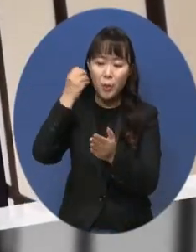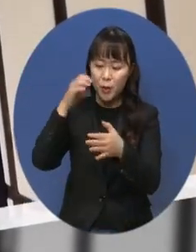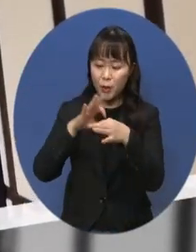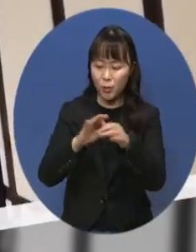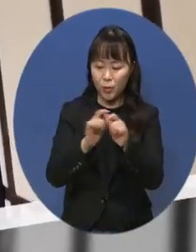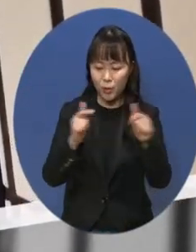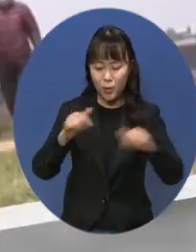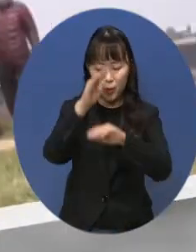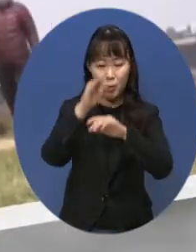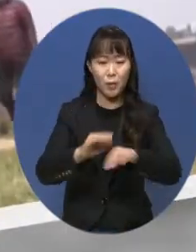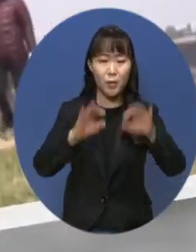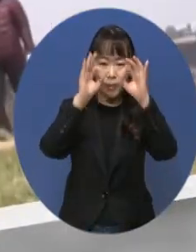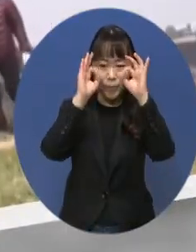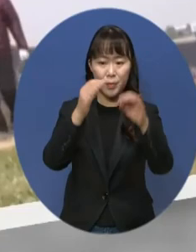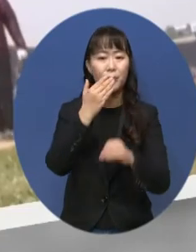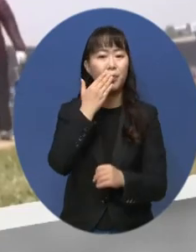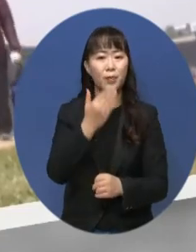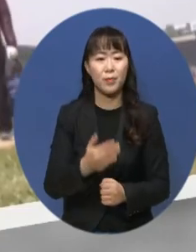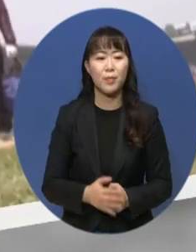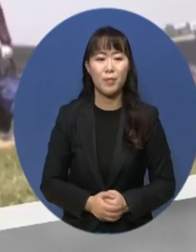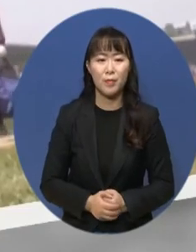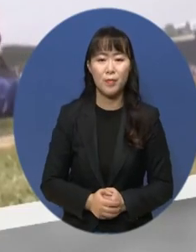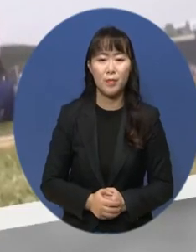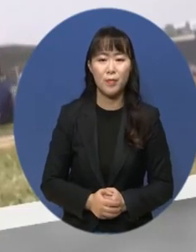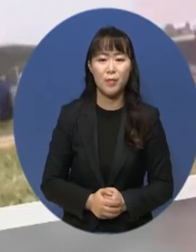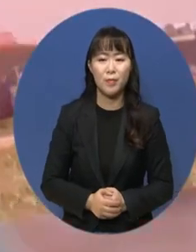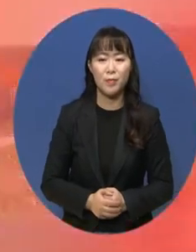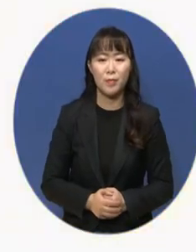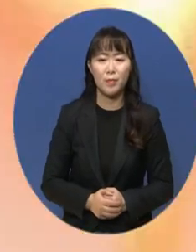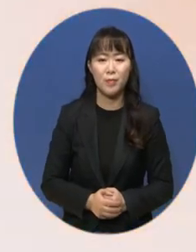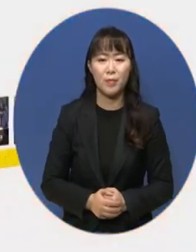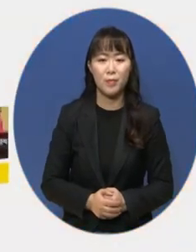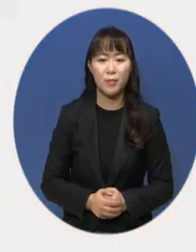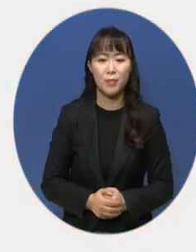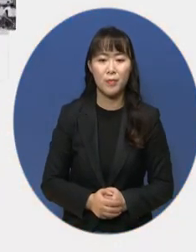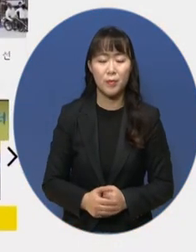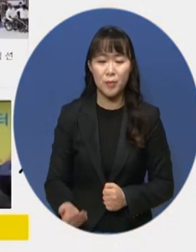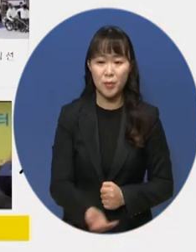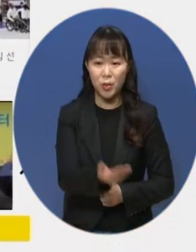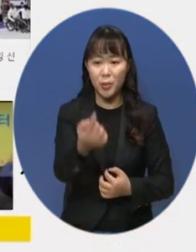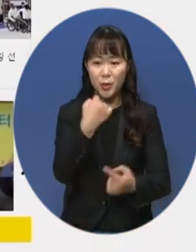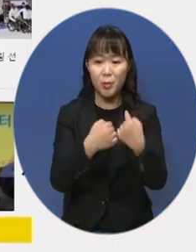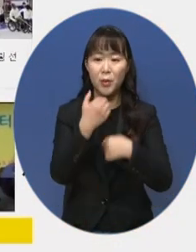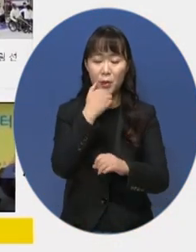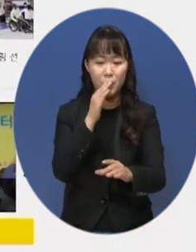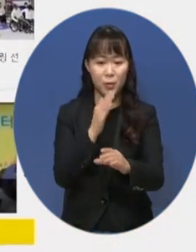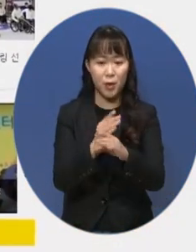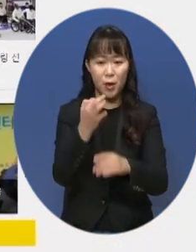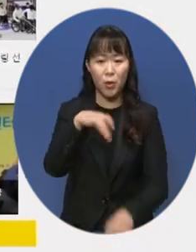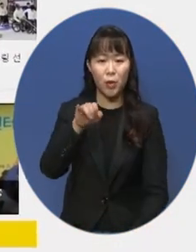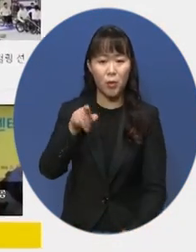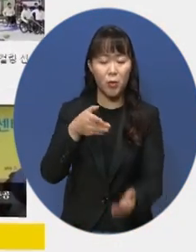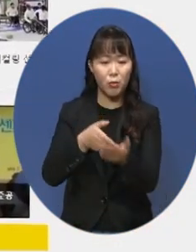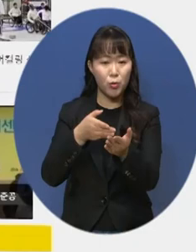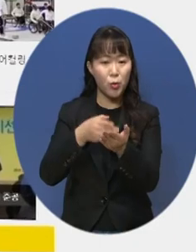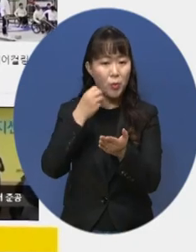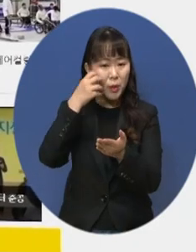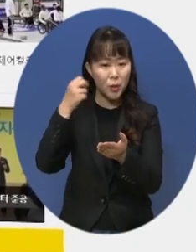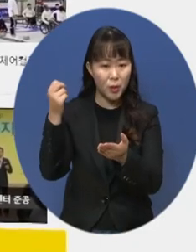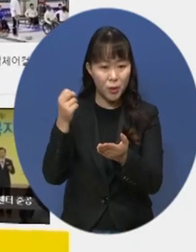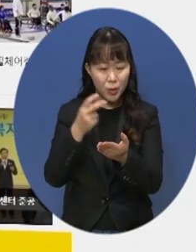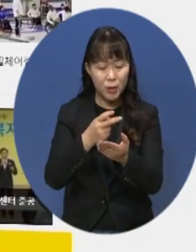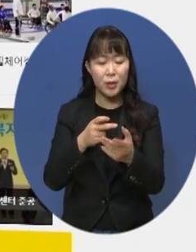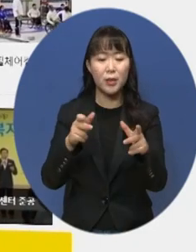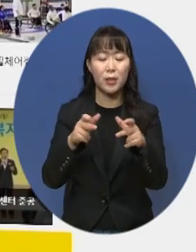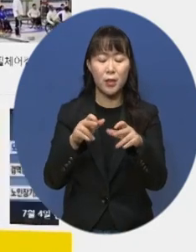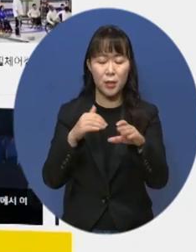웰페어뉴스 홈페이지를 통해 보다 다양한 소식을 접할 수 있습니다. 시청자 여러분의 제보를 기다립니다. 웰페어뉴스